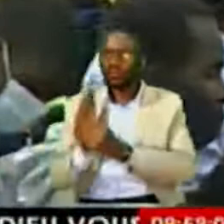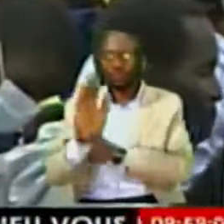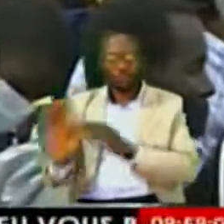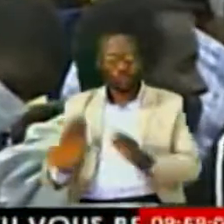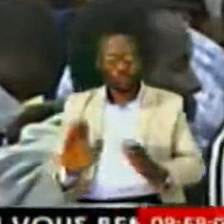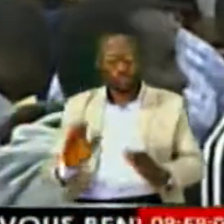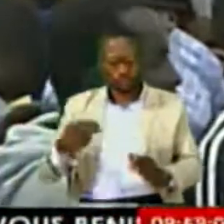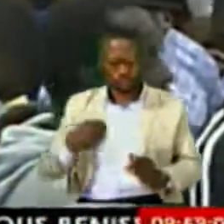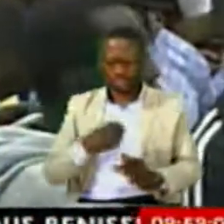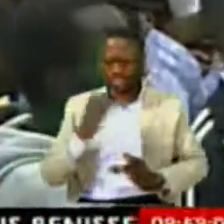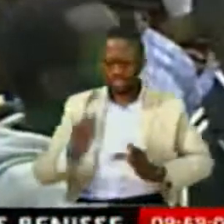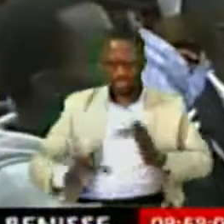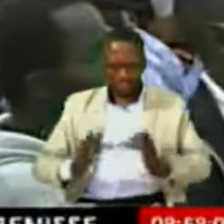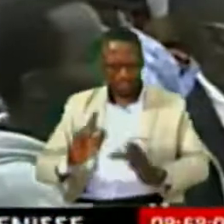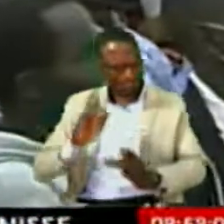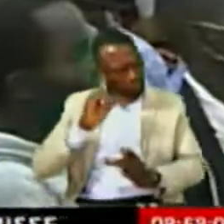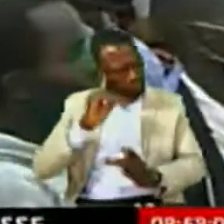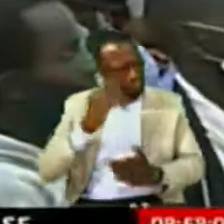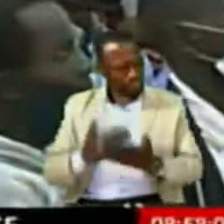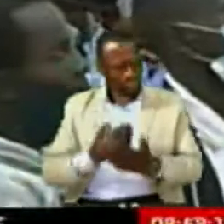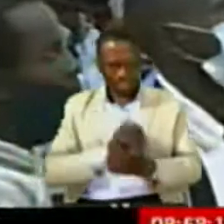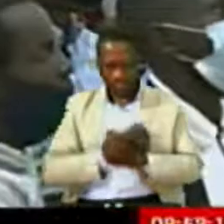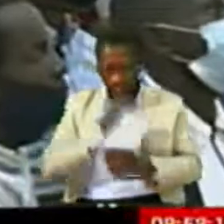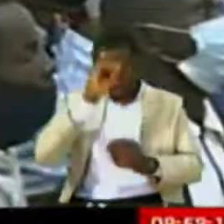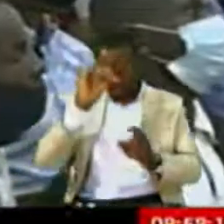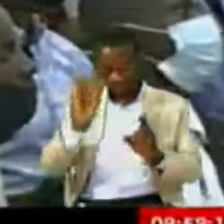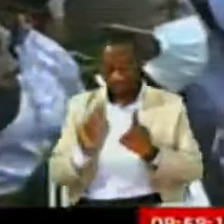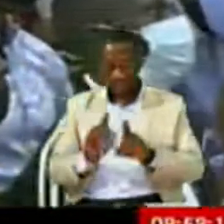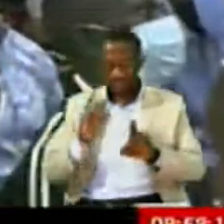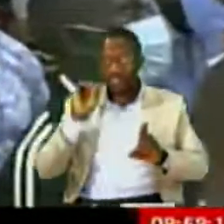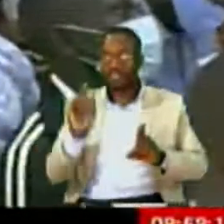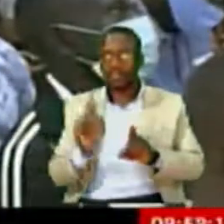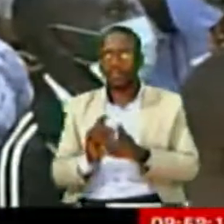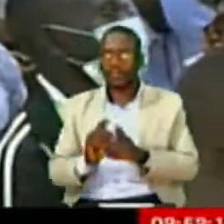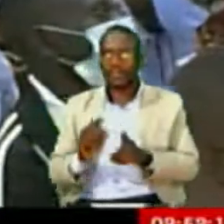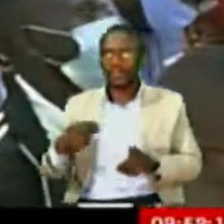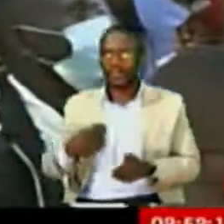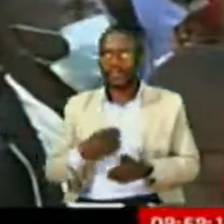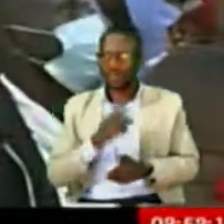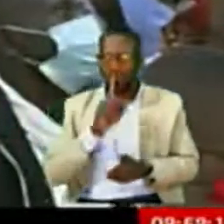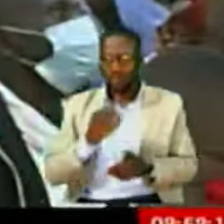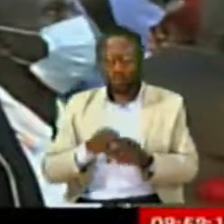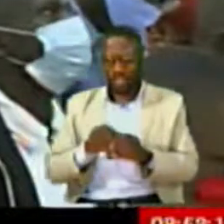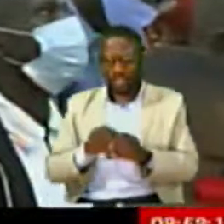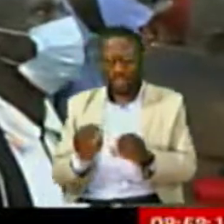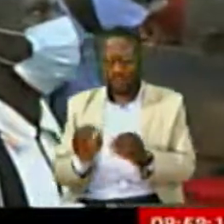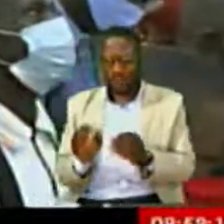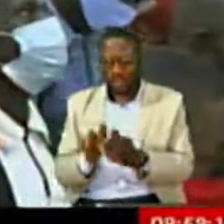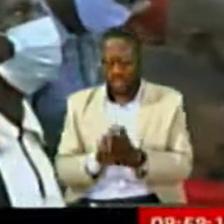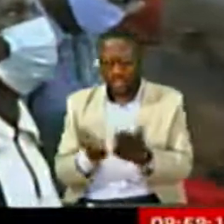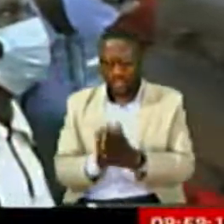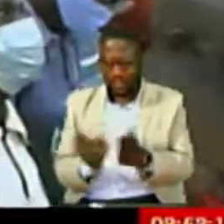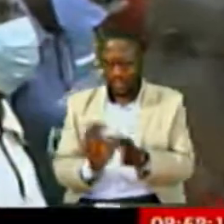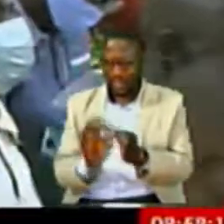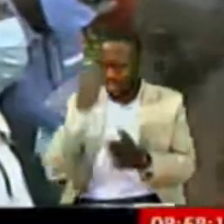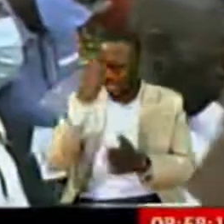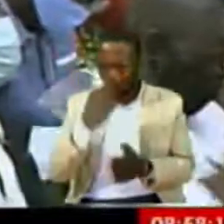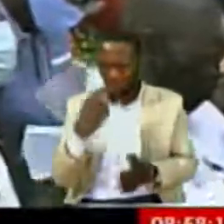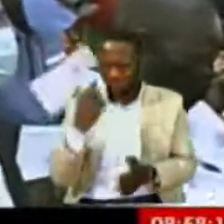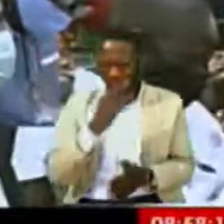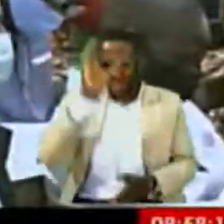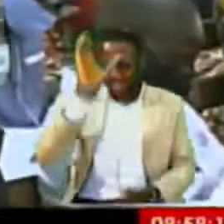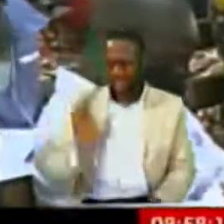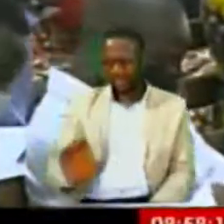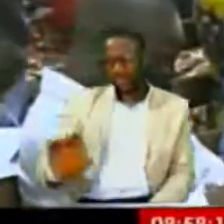grant us grace. Écoutez bien, mes frères et sœurs. Listen, beloved brothers and sisters. Nous sommes dans le livre de Romains, chapitre 8. We are in the book of Romans 8.